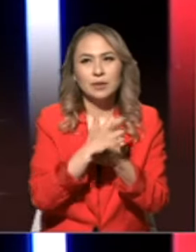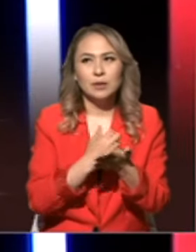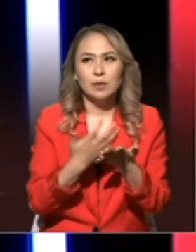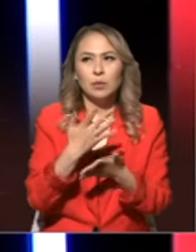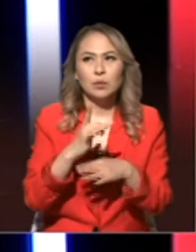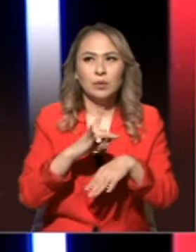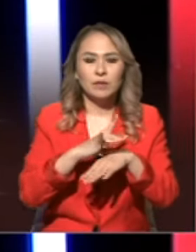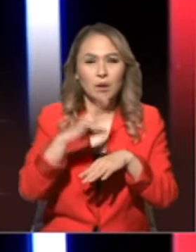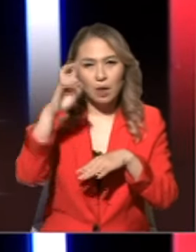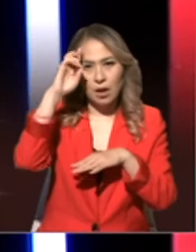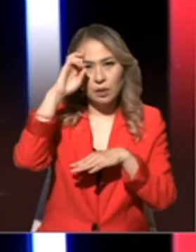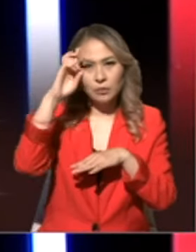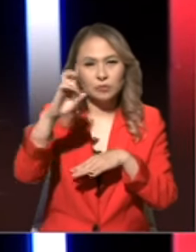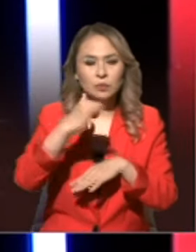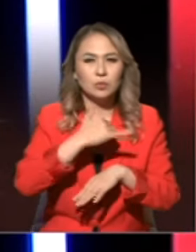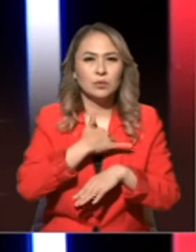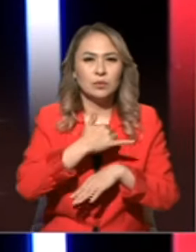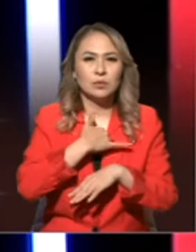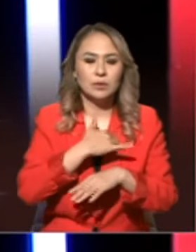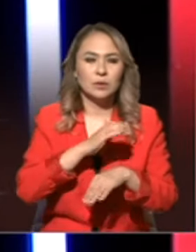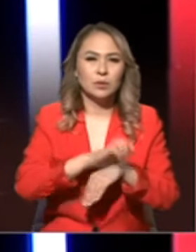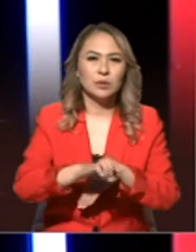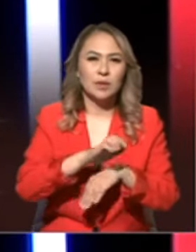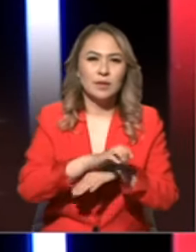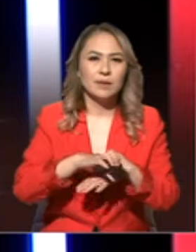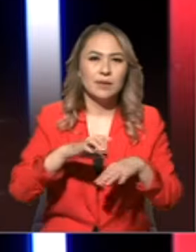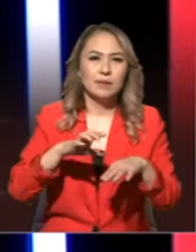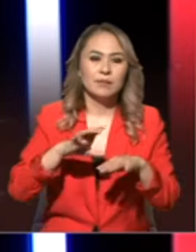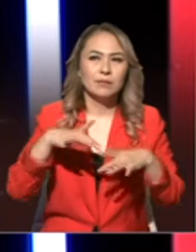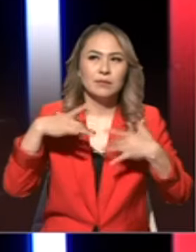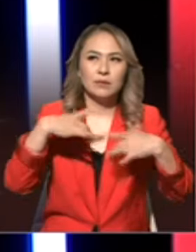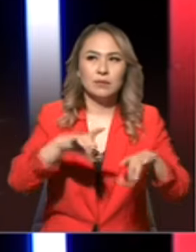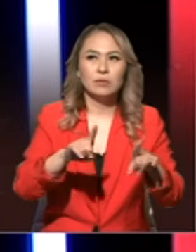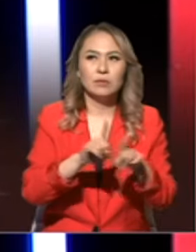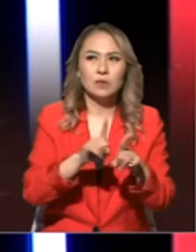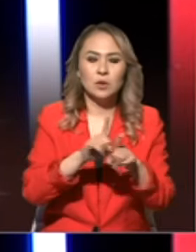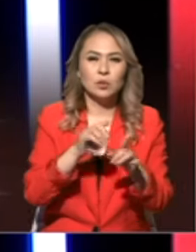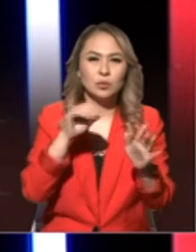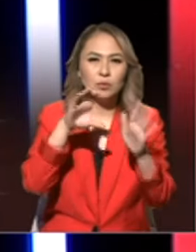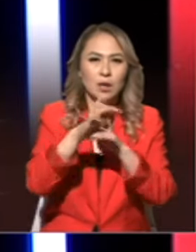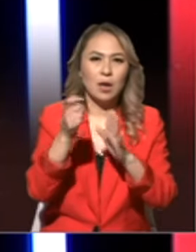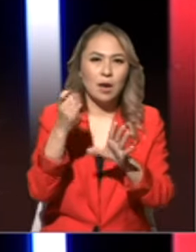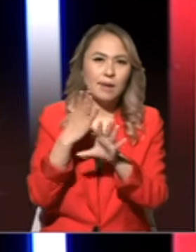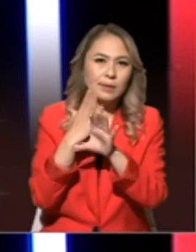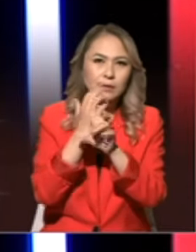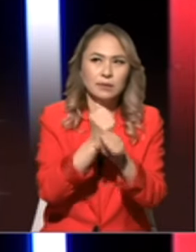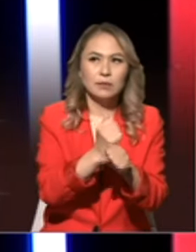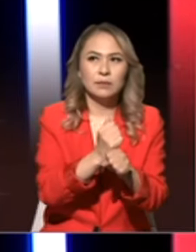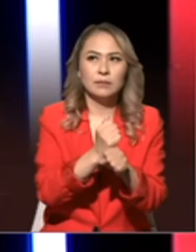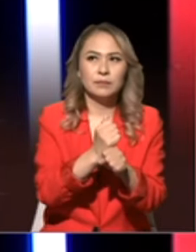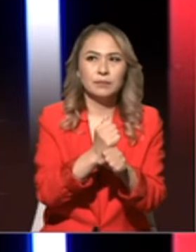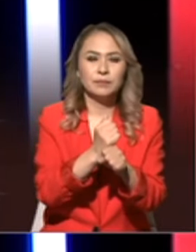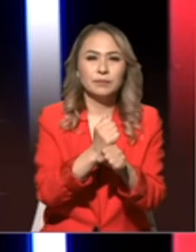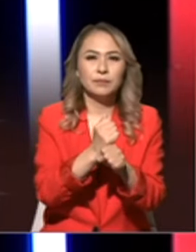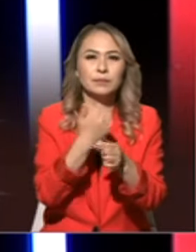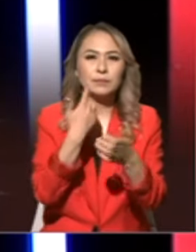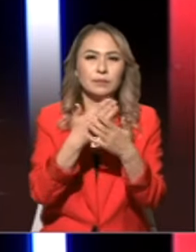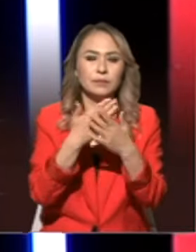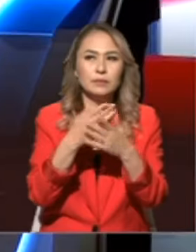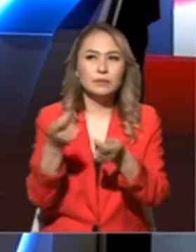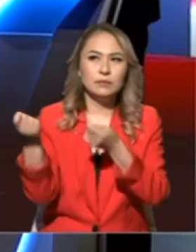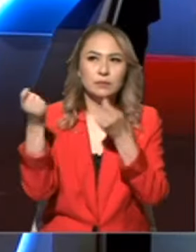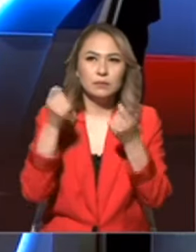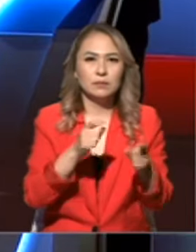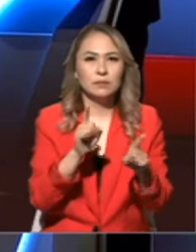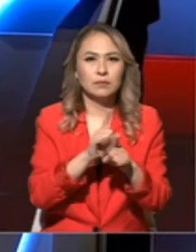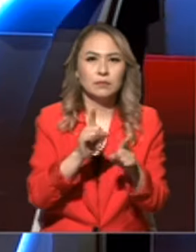тастайтын болсақ, мемлекеттің бізде өндіріліп жатқан жағы тракторлар бар ғой. Соған беретін субсидиясы азаяды да, ертең ана жақтан келетін тракторларды